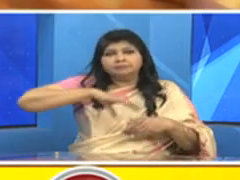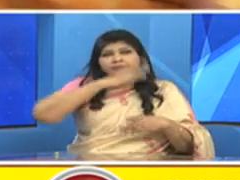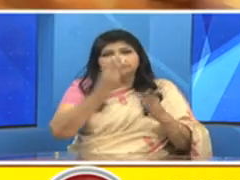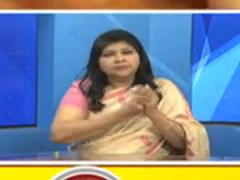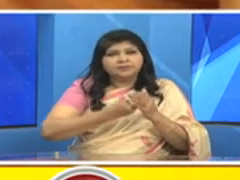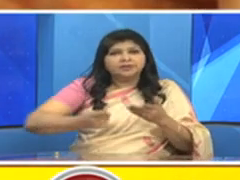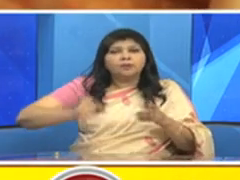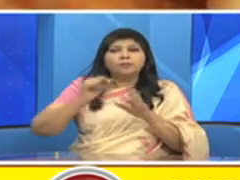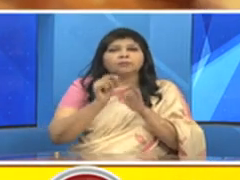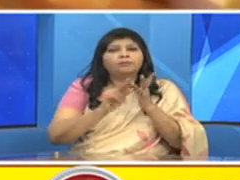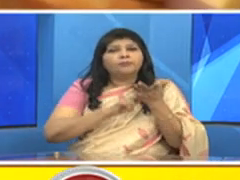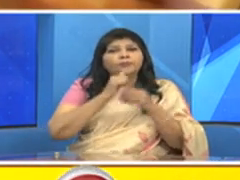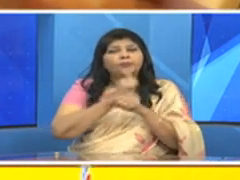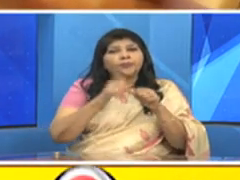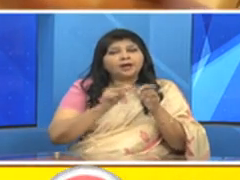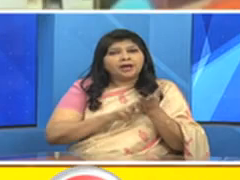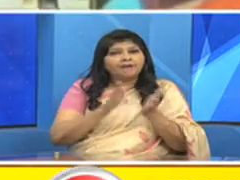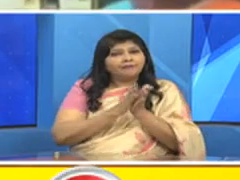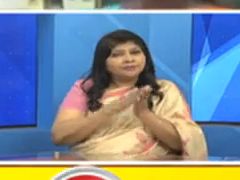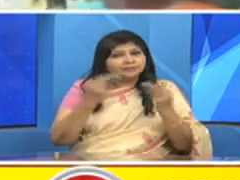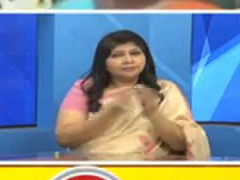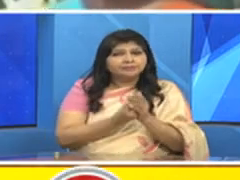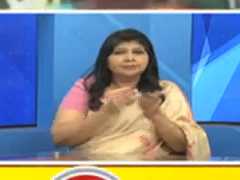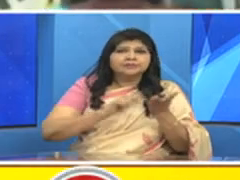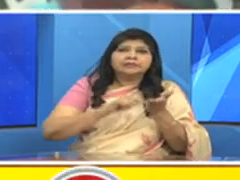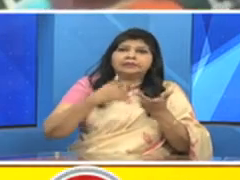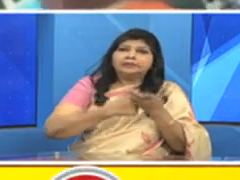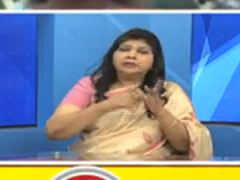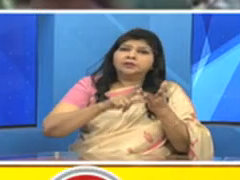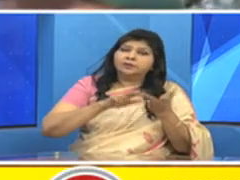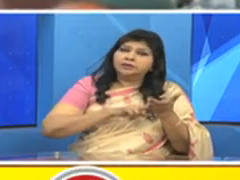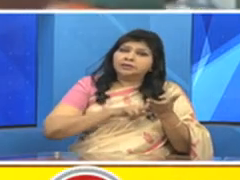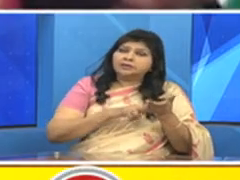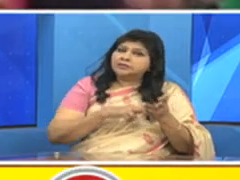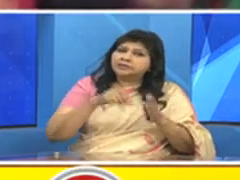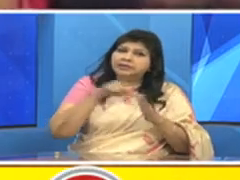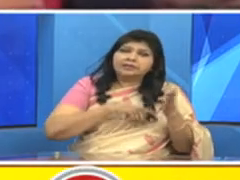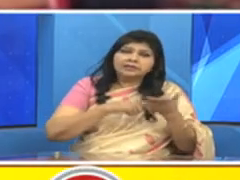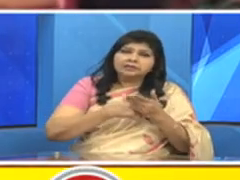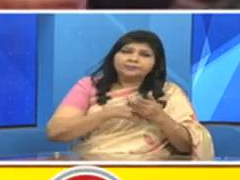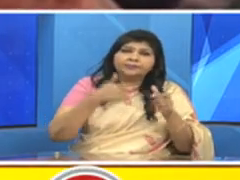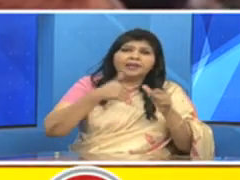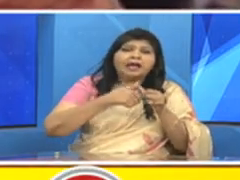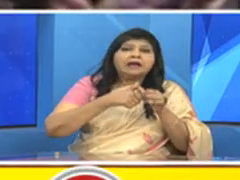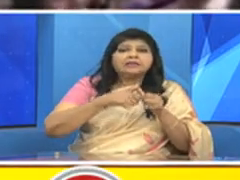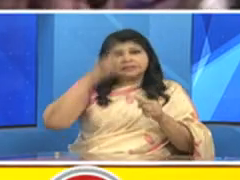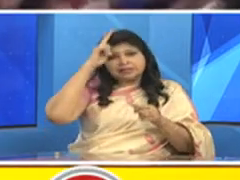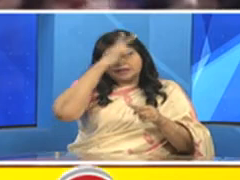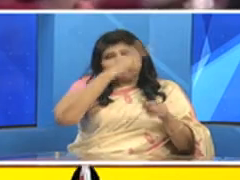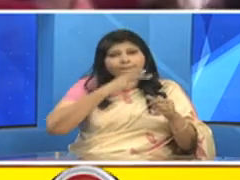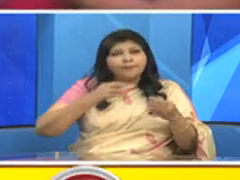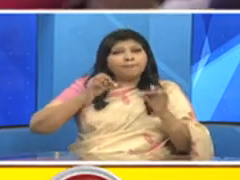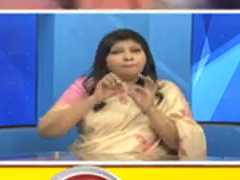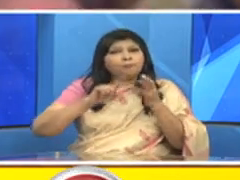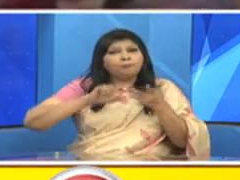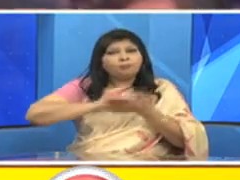भाई पोंगल का त्योहार मना रहे थे, तिरुवल्लुवर की जयंती सेलिब्रेट कर रहे थे, असम में बिहू की मनोहारी